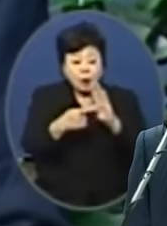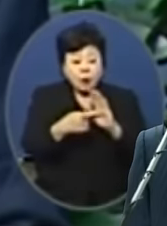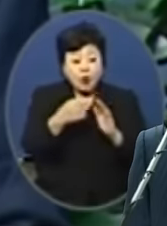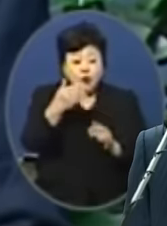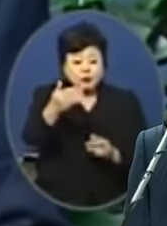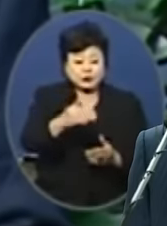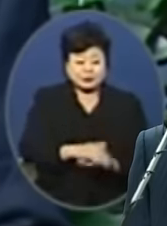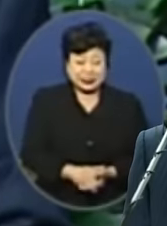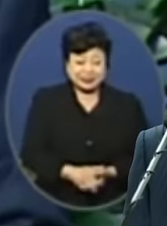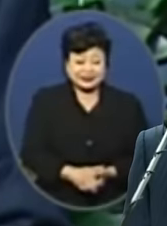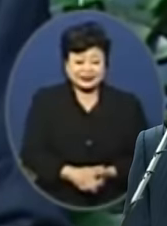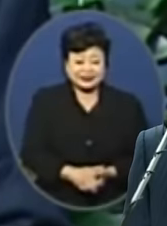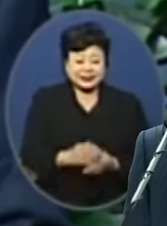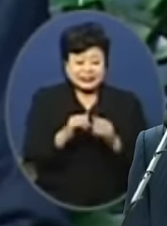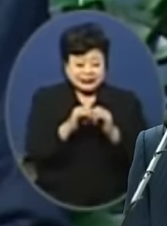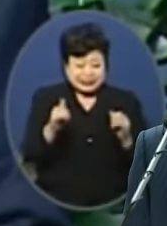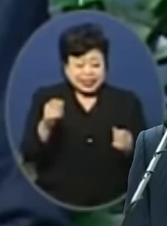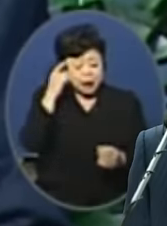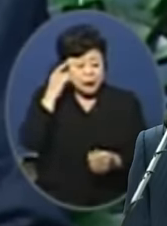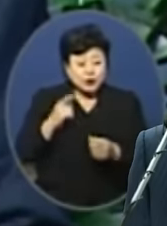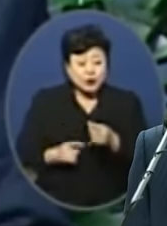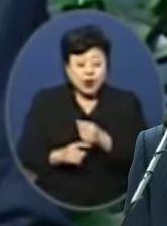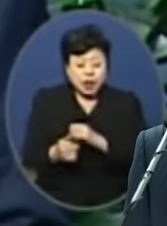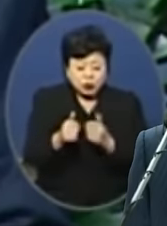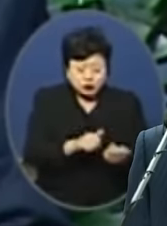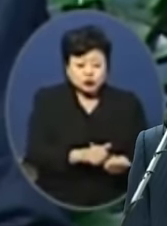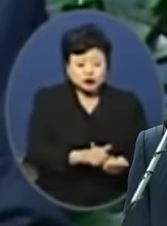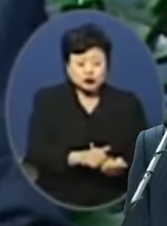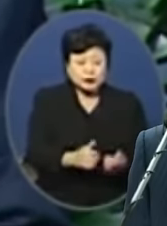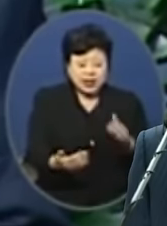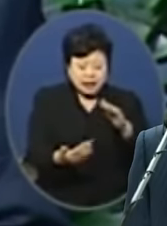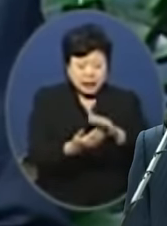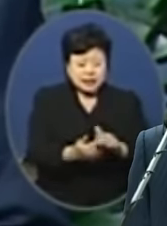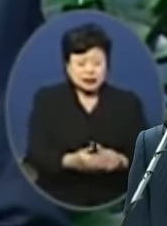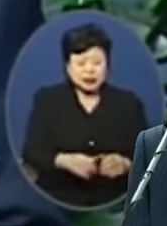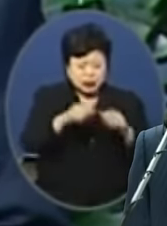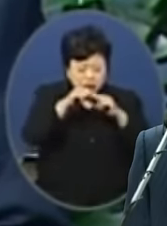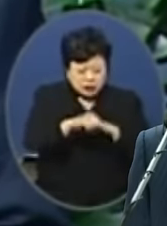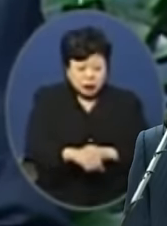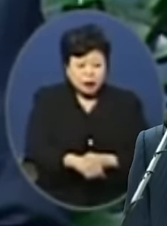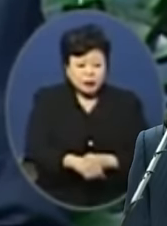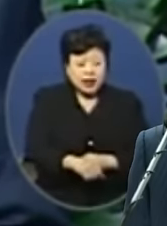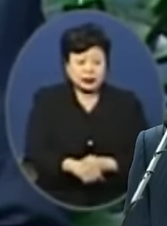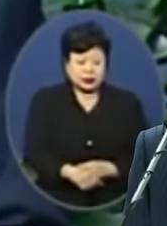것입니다. 인간은 왜 죽음에 이르는 절망적인 존재라고